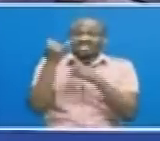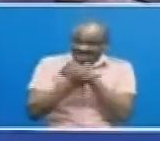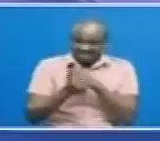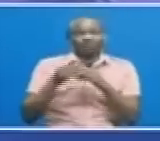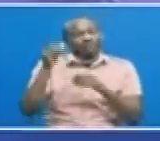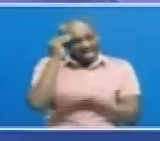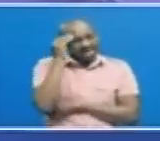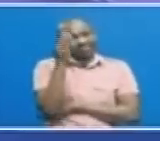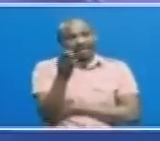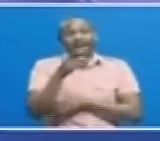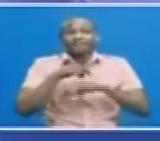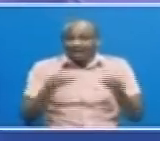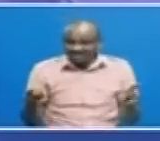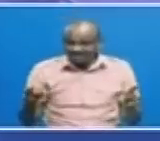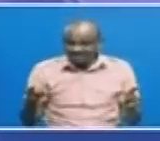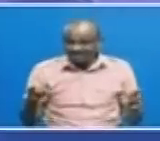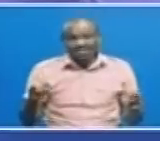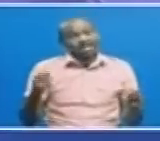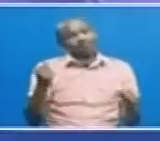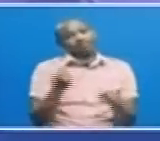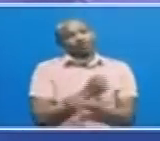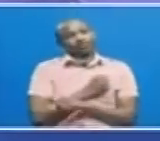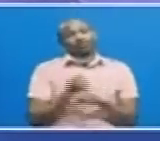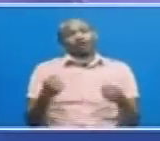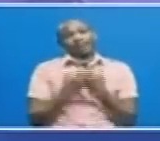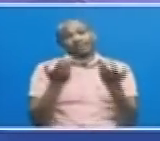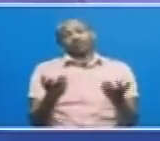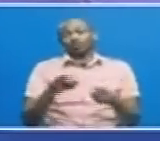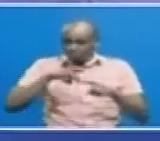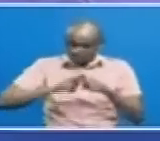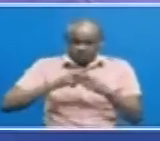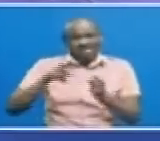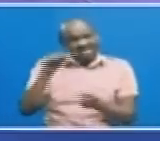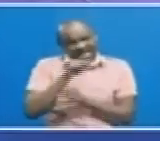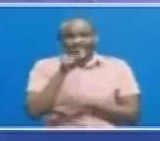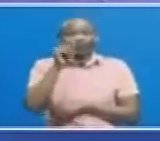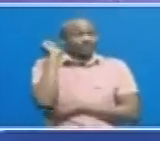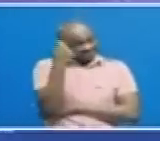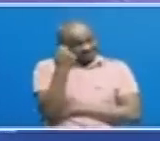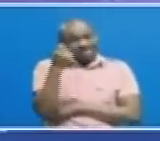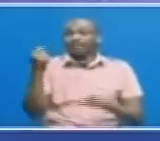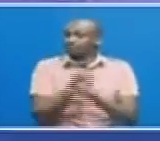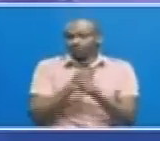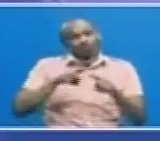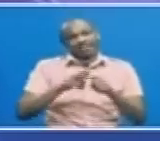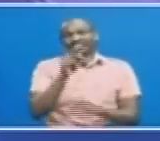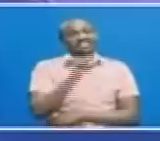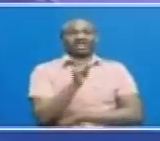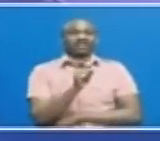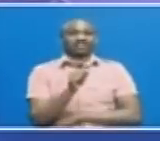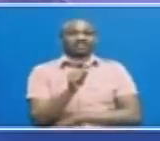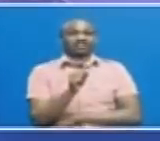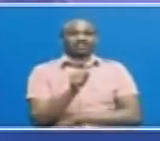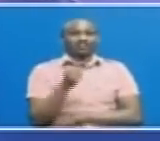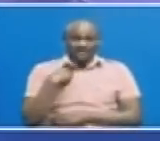lakini ikawa tuwezi kupelekwa kutengeza hiyo gari ya president ya kwanza Mzee Jomo Kenyatta.